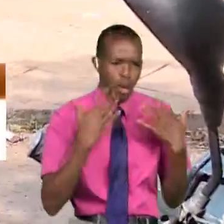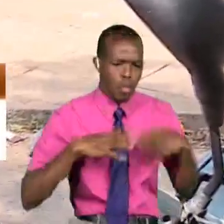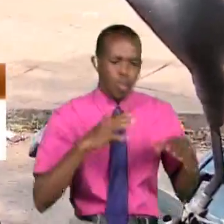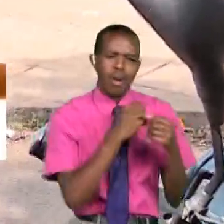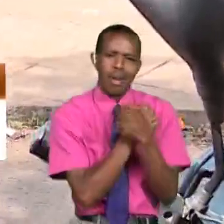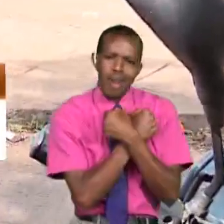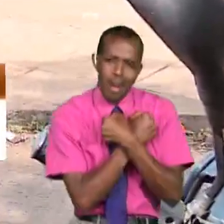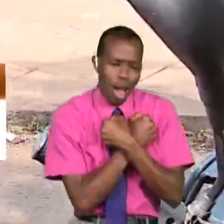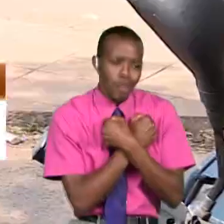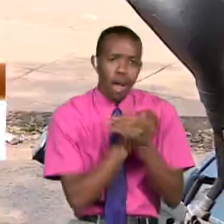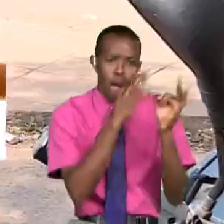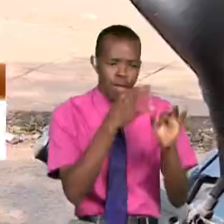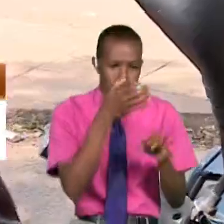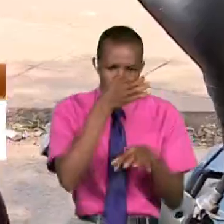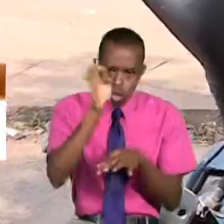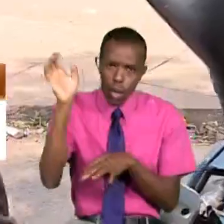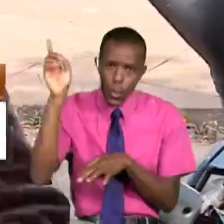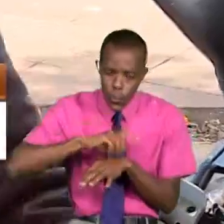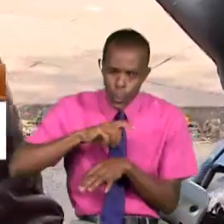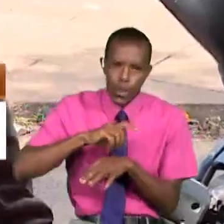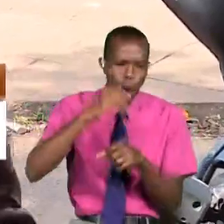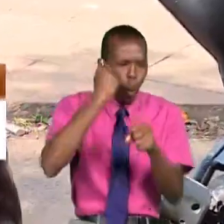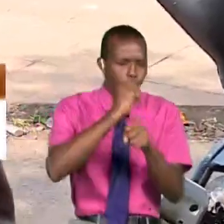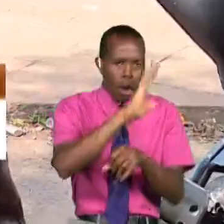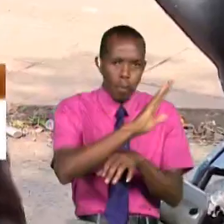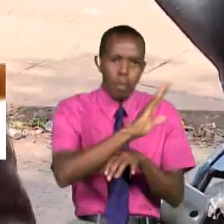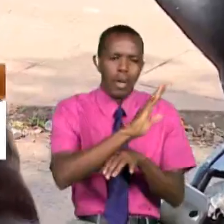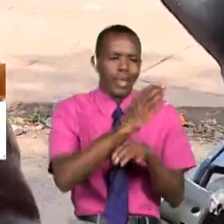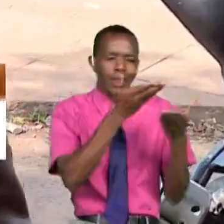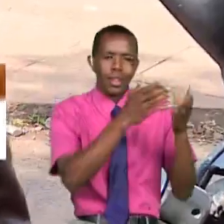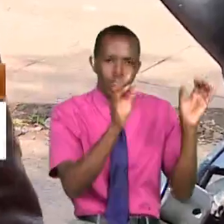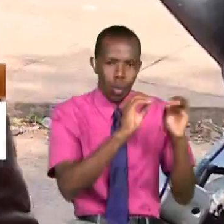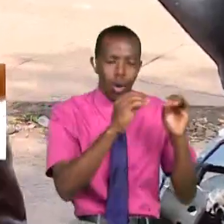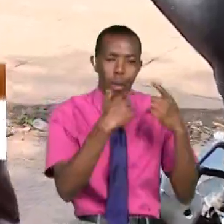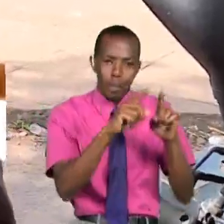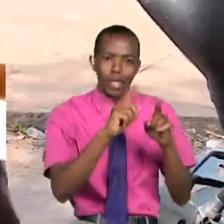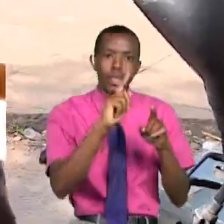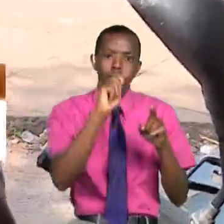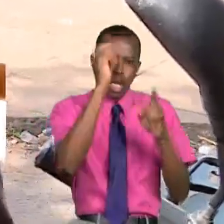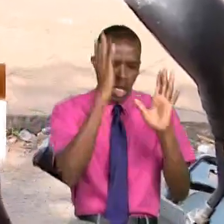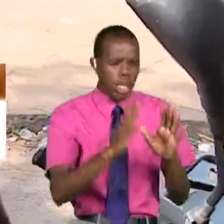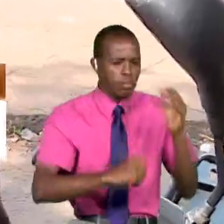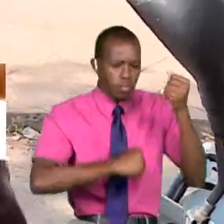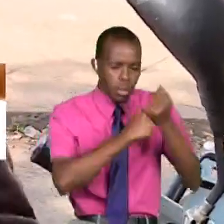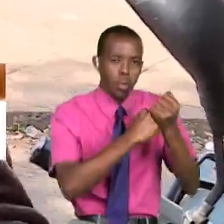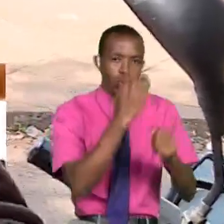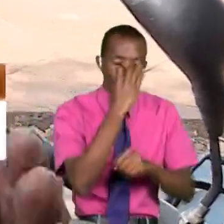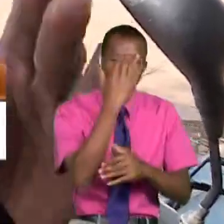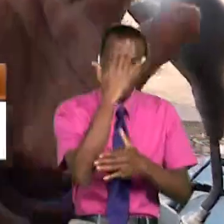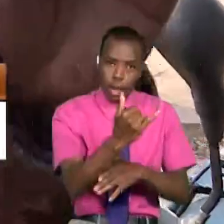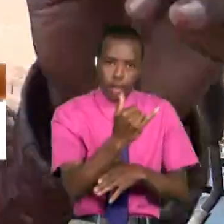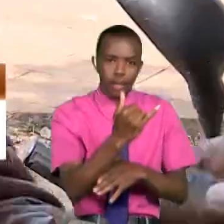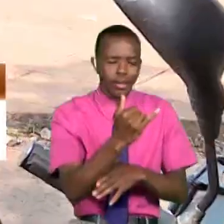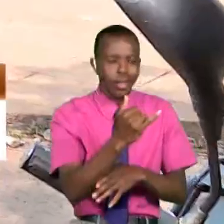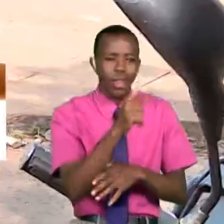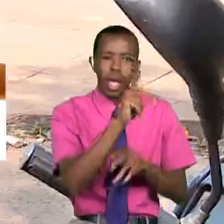kama amesaidiliwa huku nje, hata kama kazi yake hiyo haionekani, inaonekana wananchi wako pamoja na yeye. Maana ukiangalia